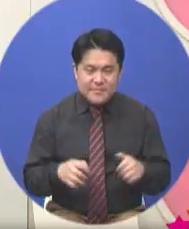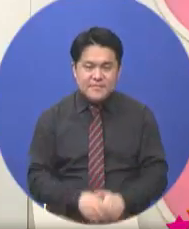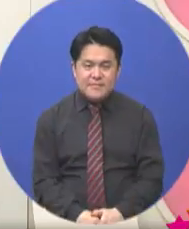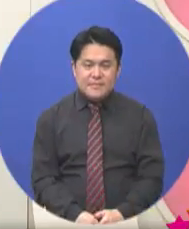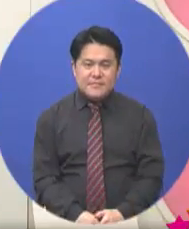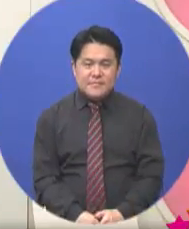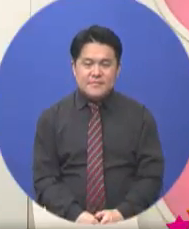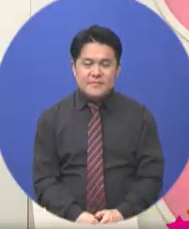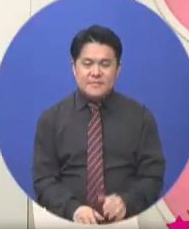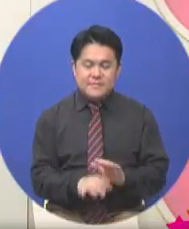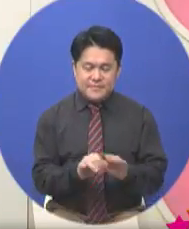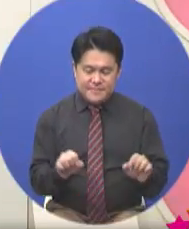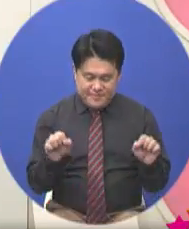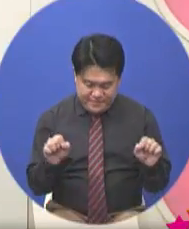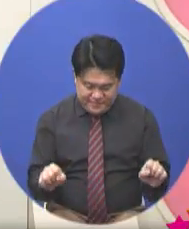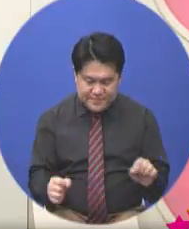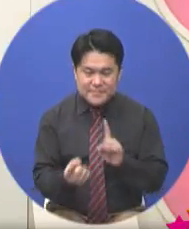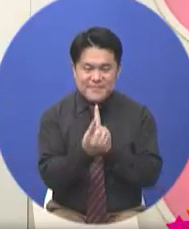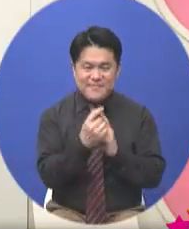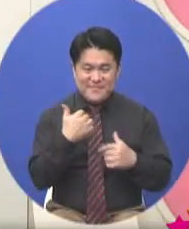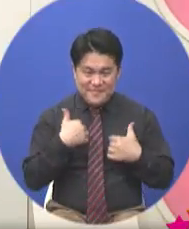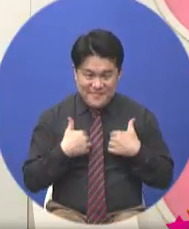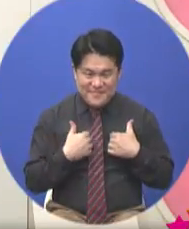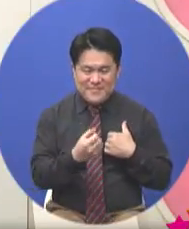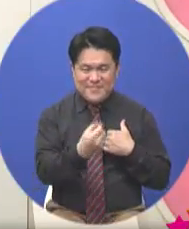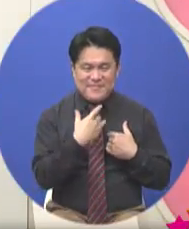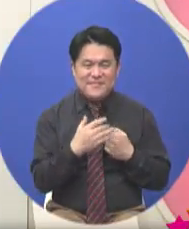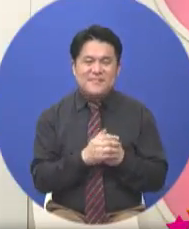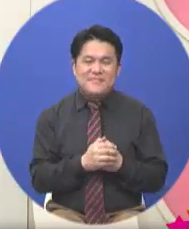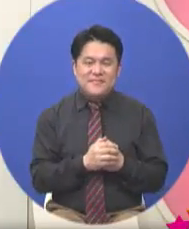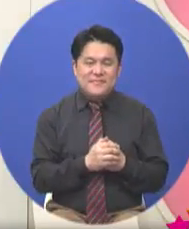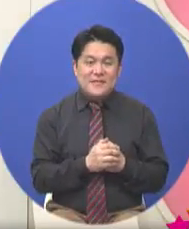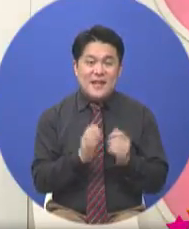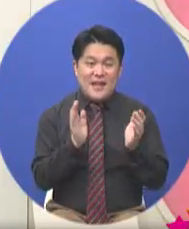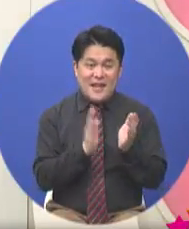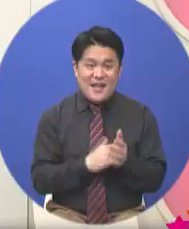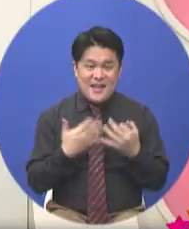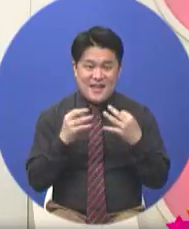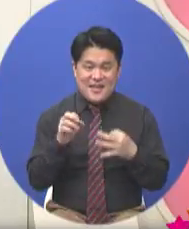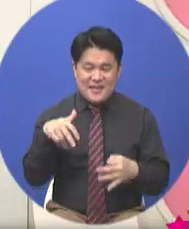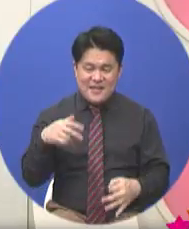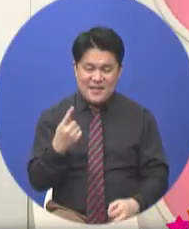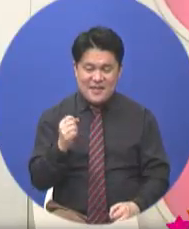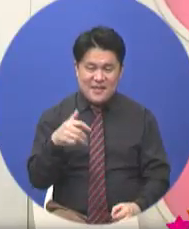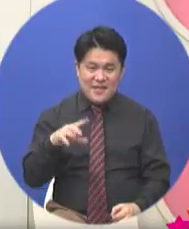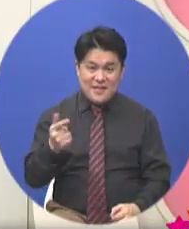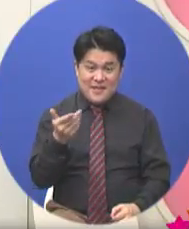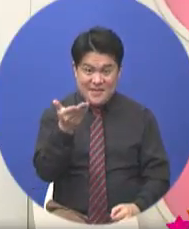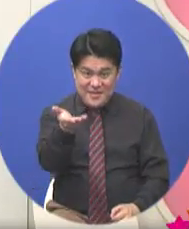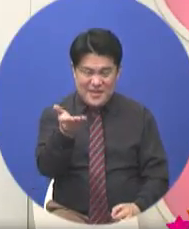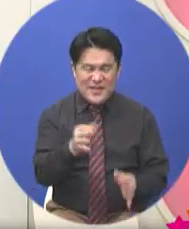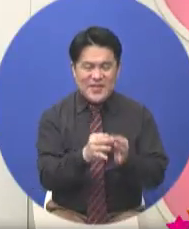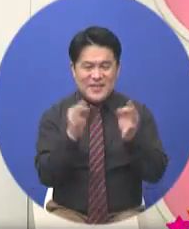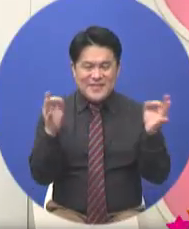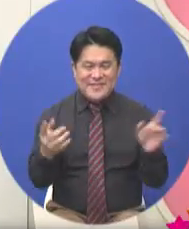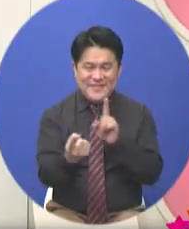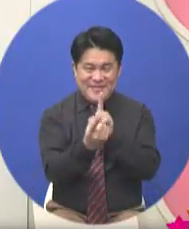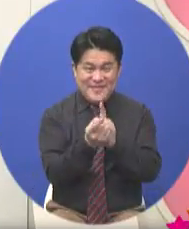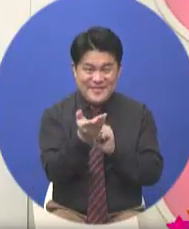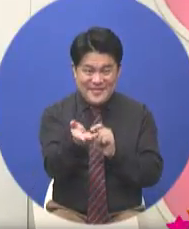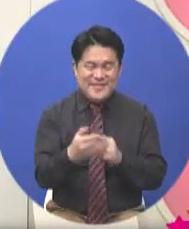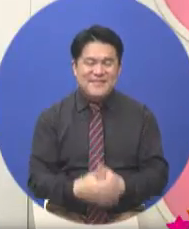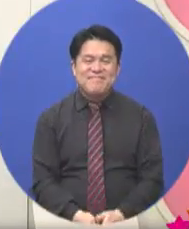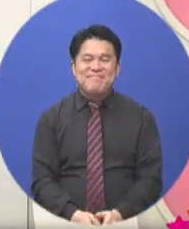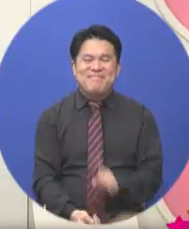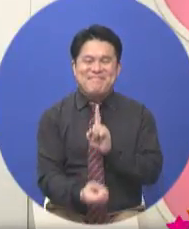안녕하세요. 안녕하세요. 반갑습니다. 네. 아, 네. 네. 어머나, 김종찬님. 예, 예. 오랜만에 뵙겠습니다.